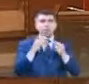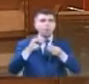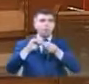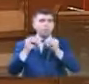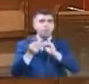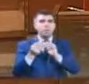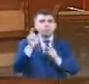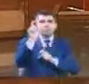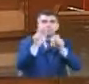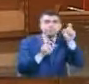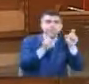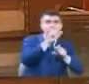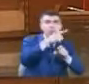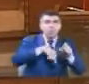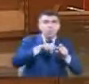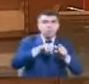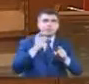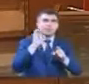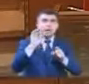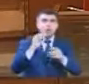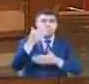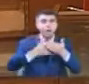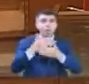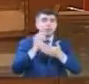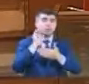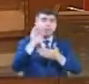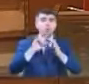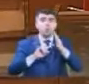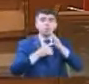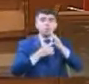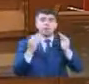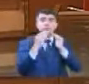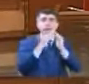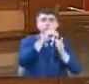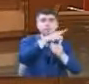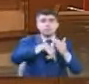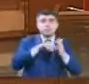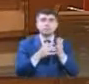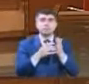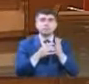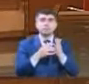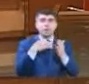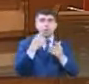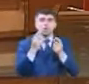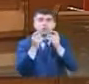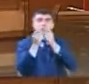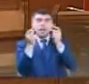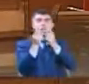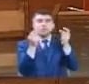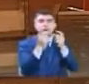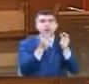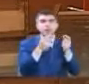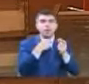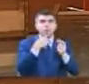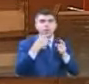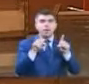ان الناس اللي سيستهلكوا هما اللي يخلصوا. ان تقع بعض الاشكالات في بعض المدن على مستوى خاصه التدبير المفوض، هذه